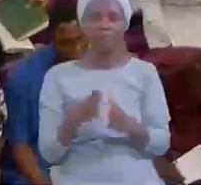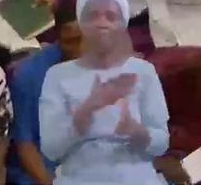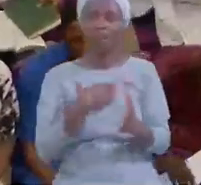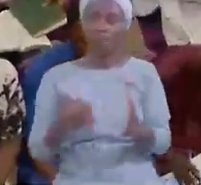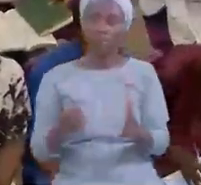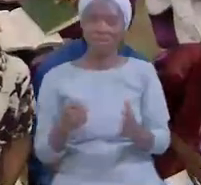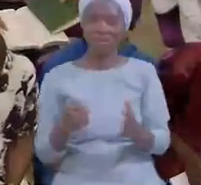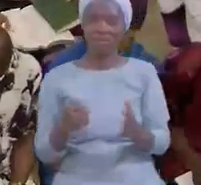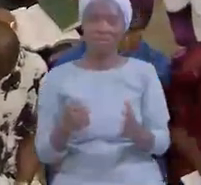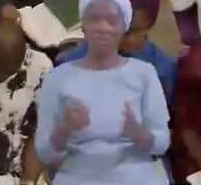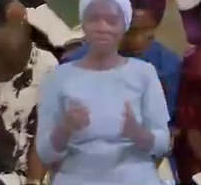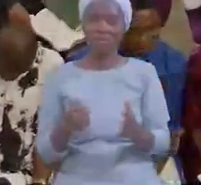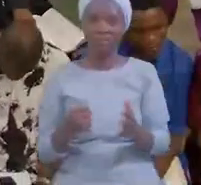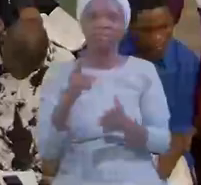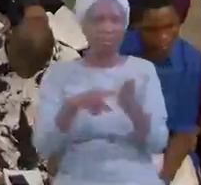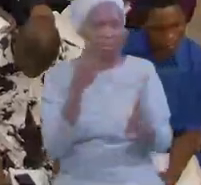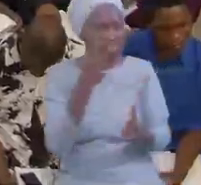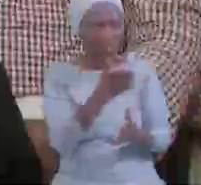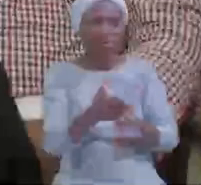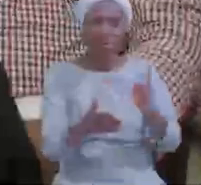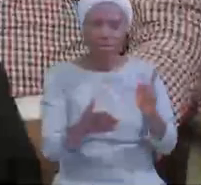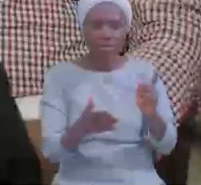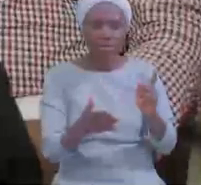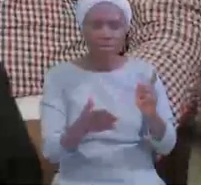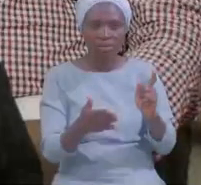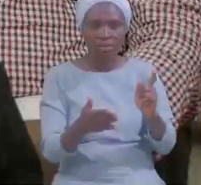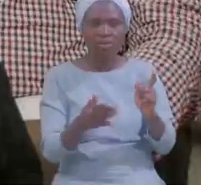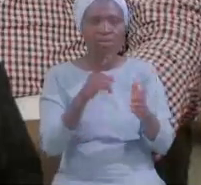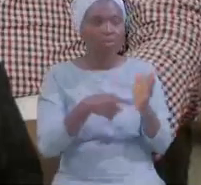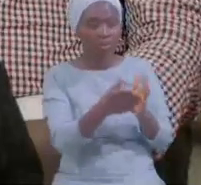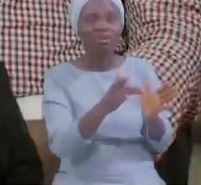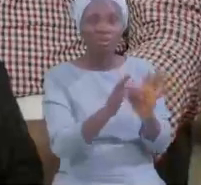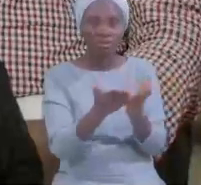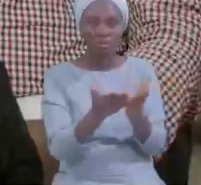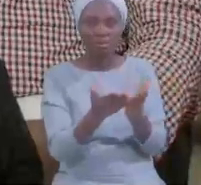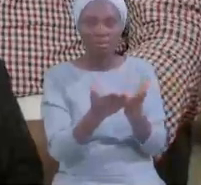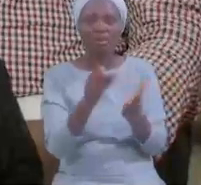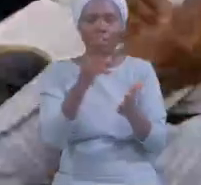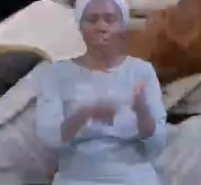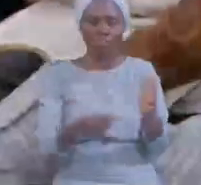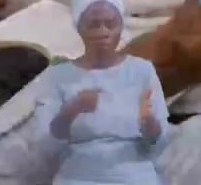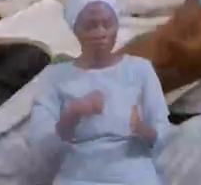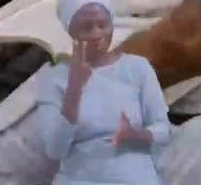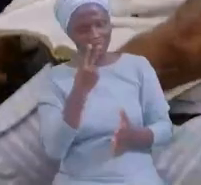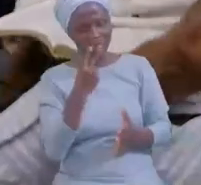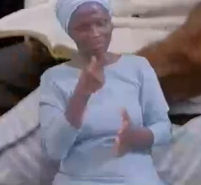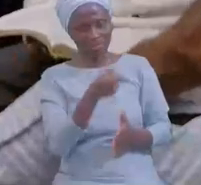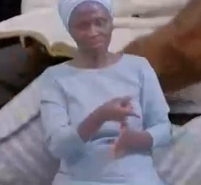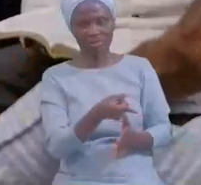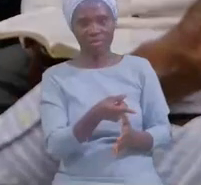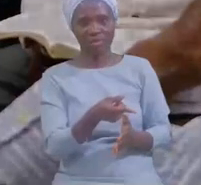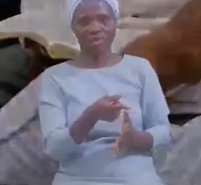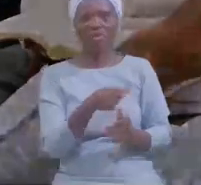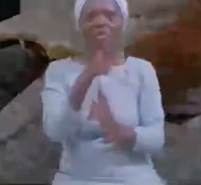et qu'est-ce qui suit là-bas? Qu'est-ce que je cherche là-bas? Quand est-ce que cela va vous